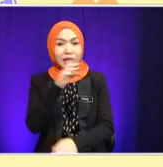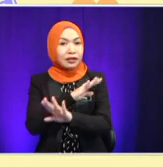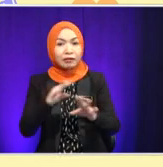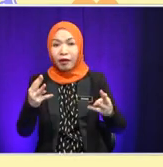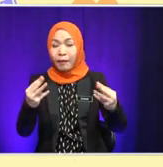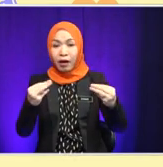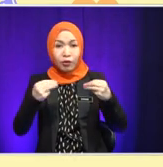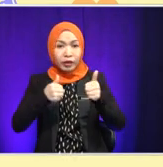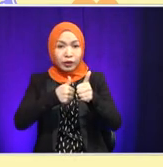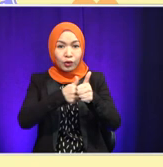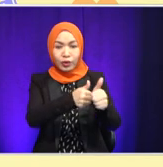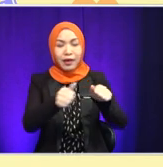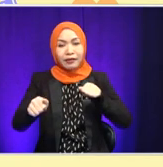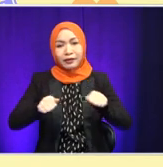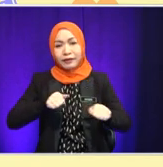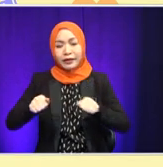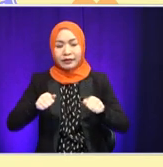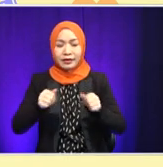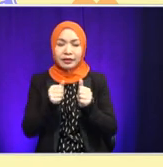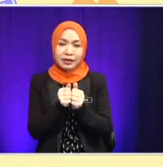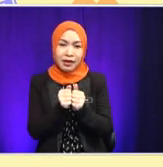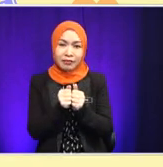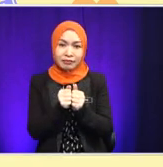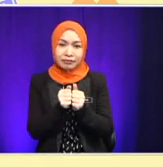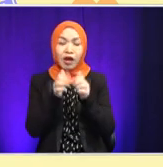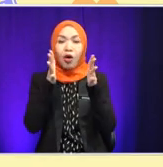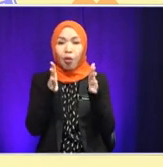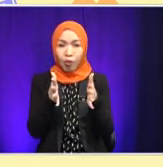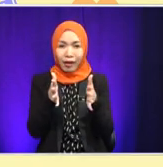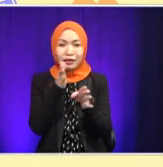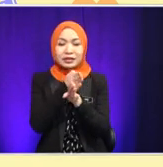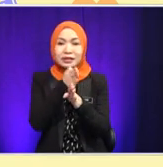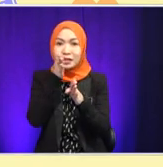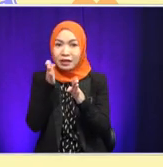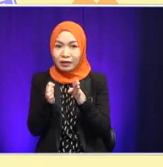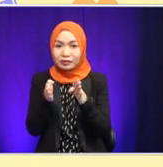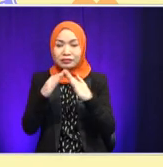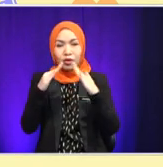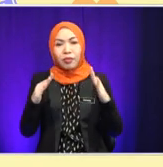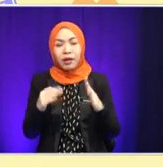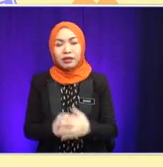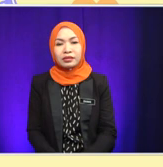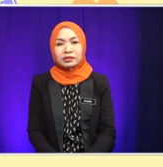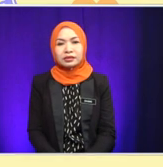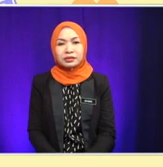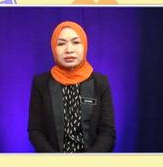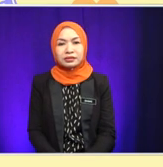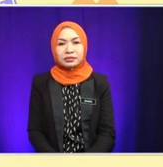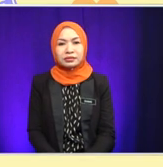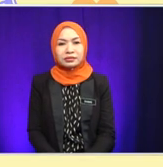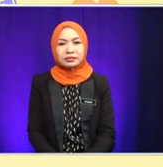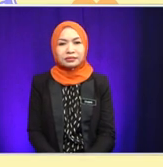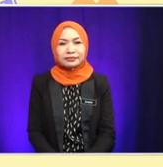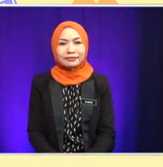dan juga dia suka mengasingkan diri jadi ini akan menyebabkan jurang ya jurang ya di antara kaum ada